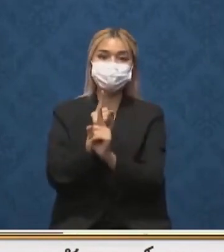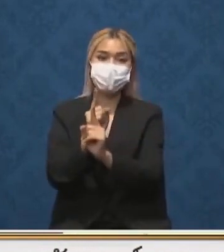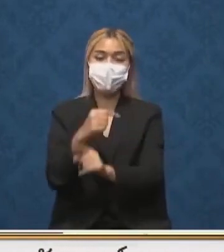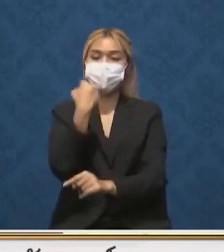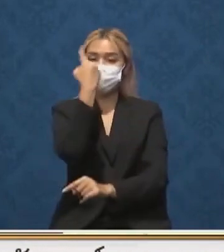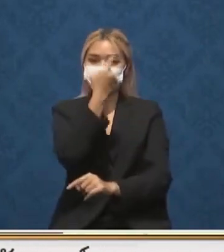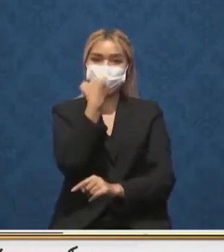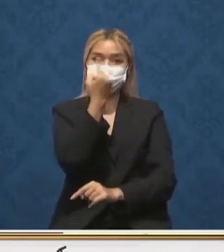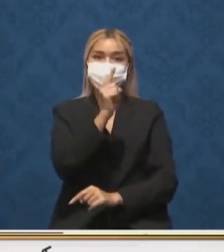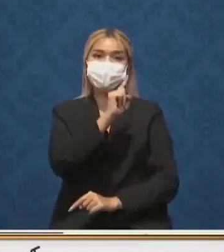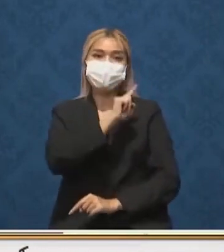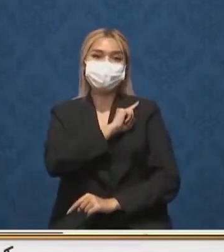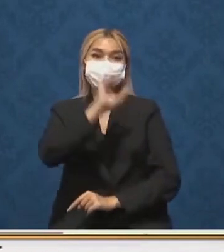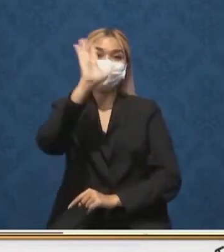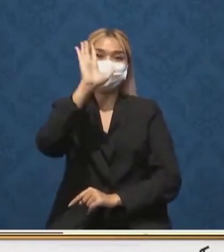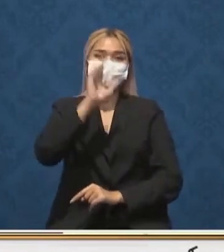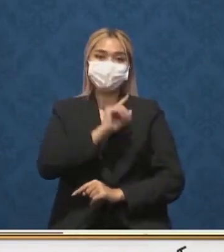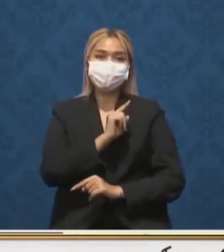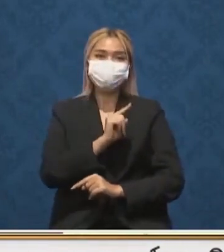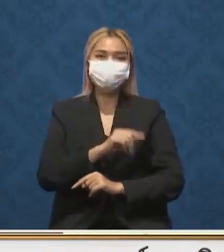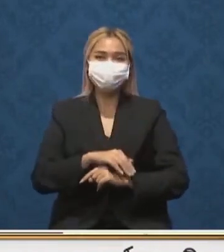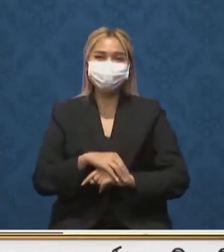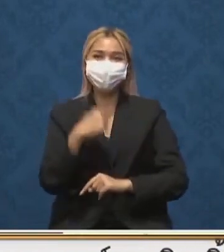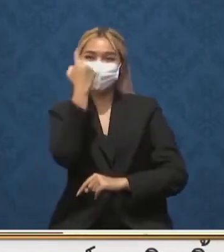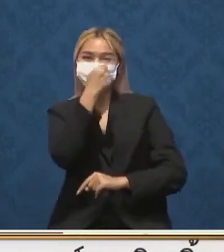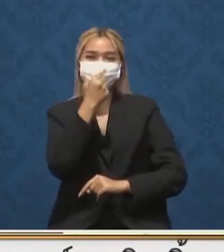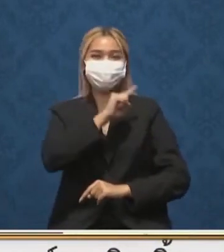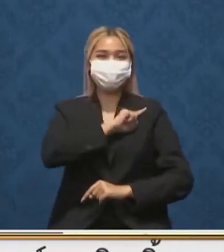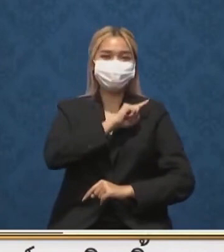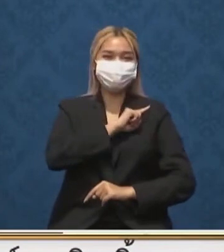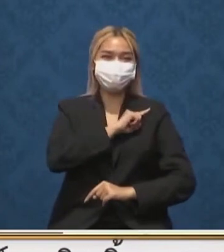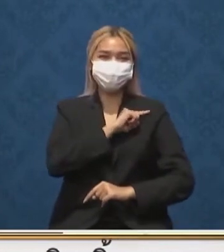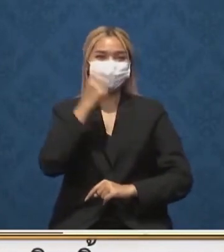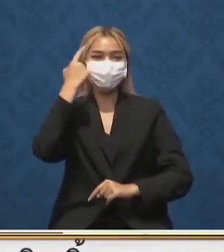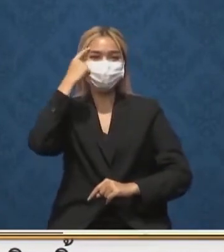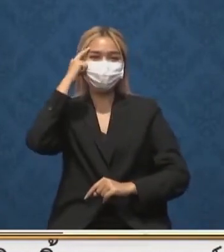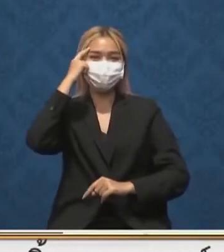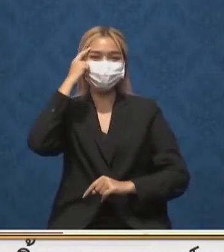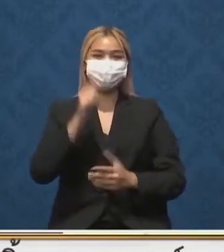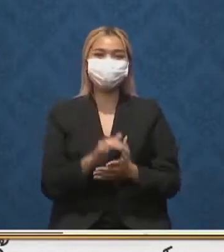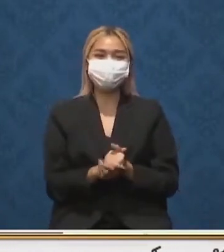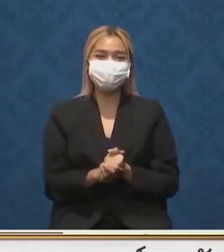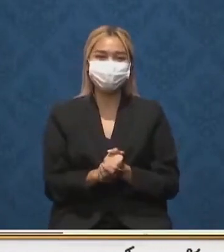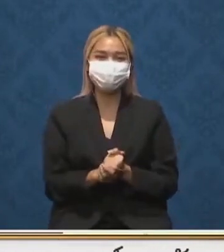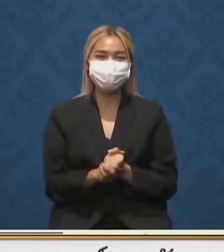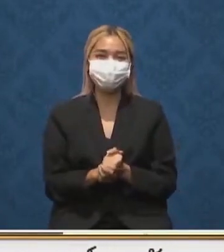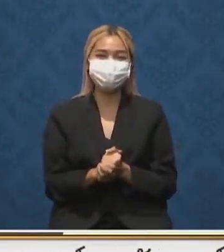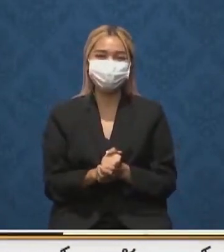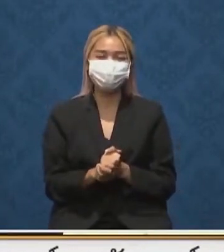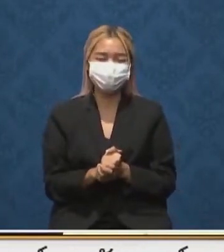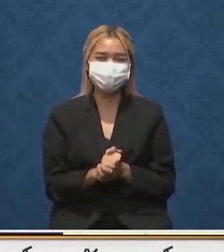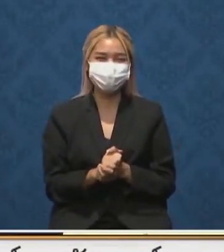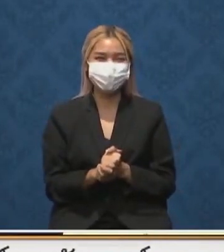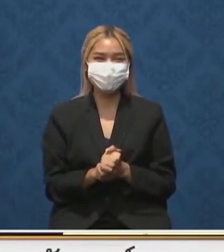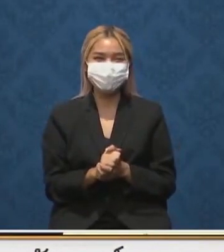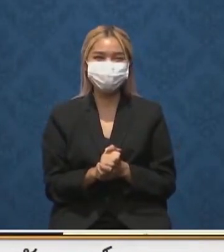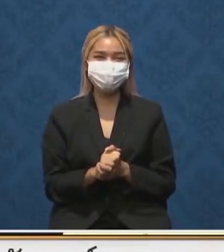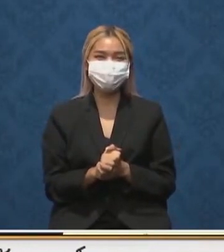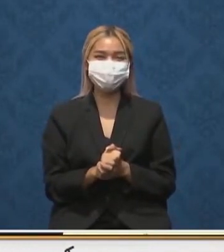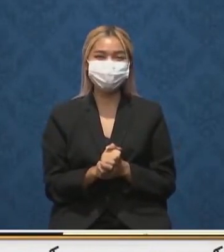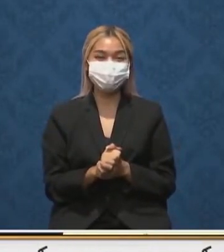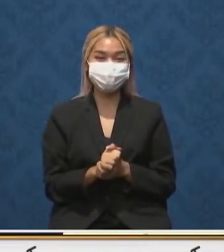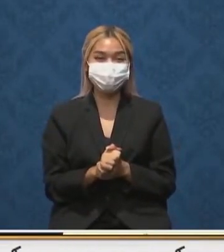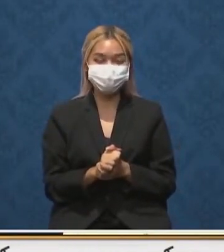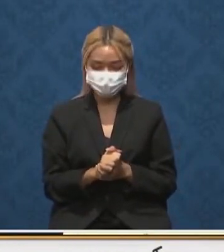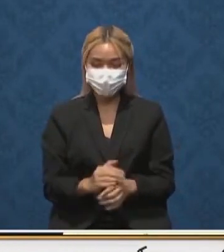แก้ไขปัญหาอะไมีการทำแล้วก็คือศาลสั่งได้เพราะฉะนั้นก็ต้องไปดำเนินการช่องนั้นไม่ใช่ท่านจะ